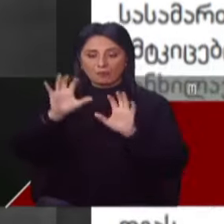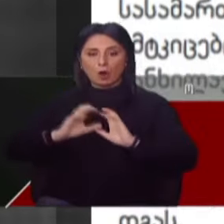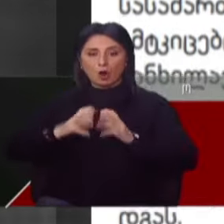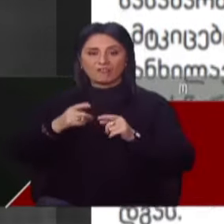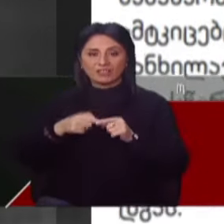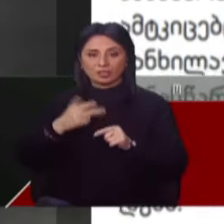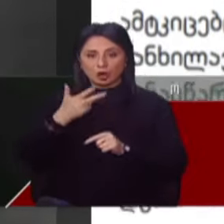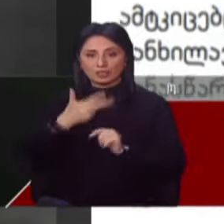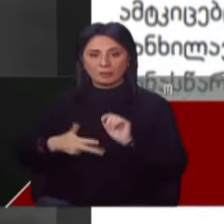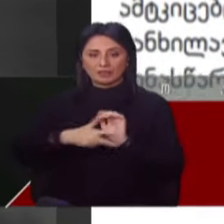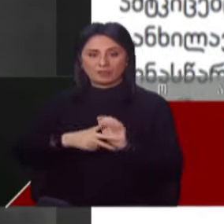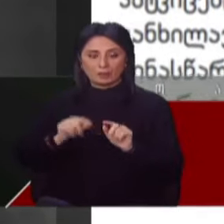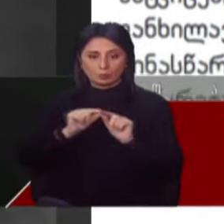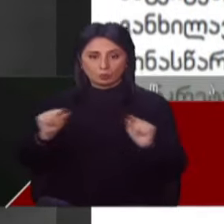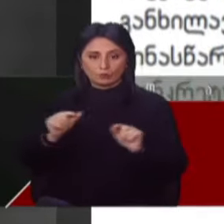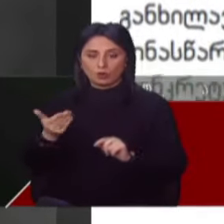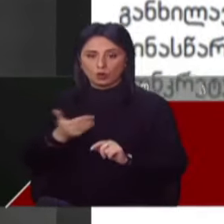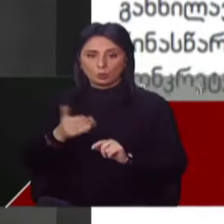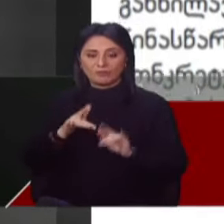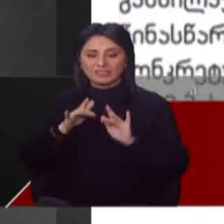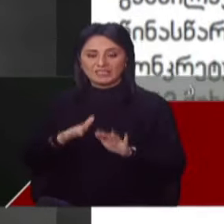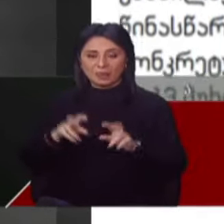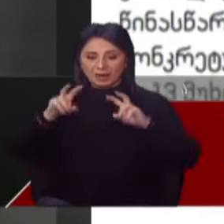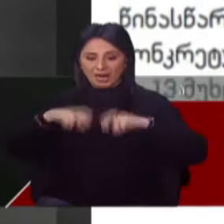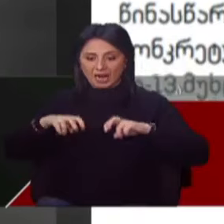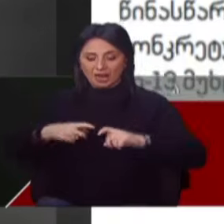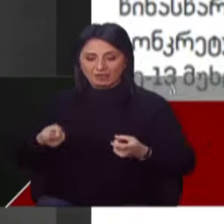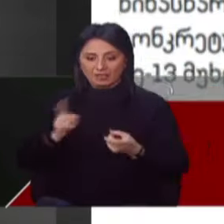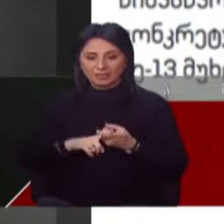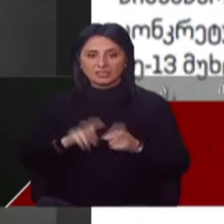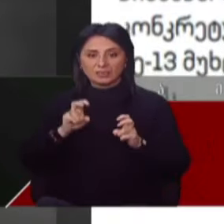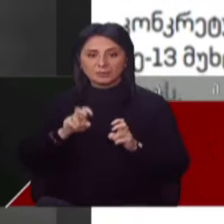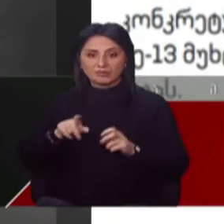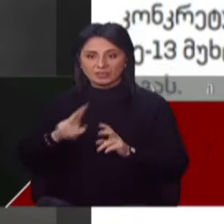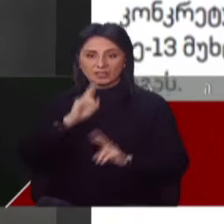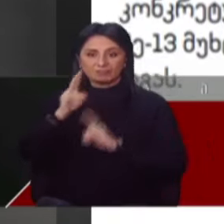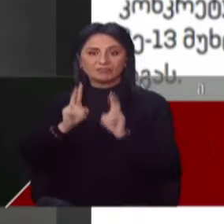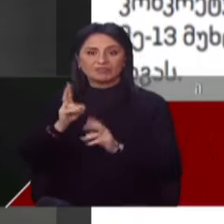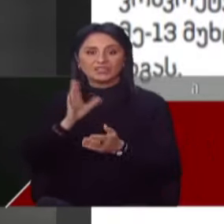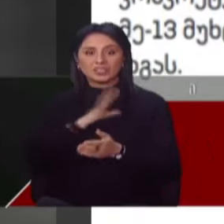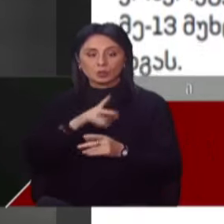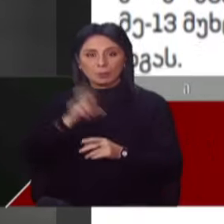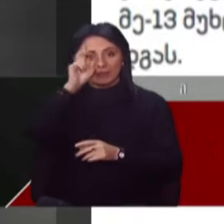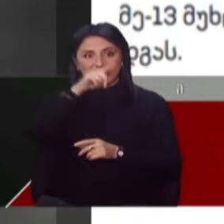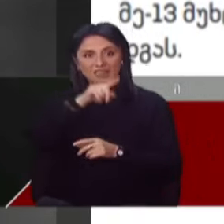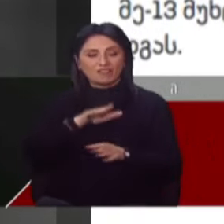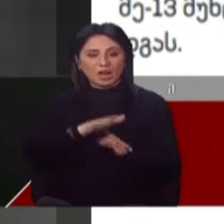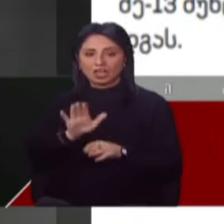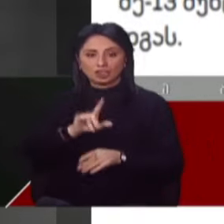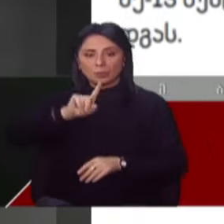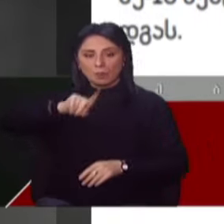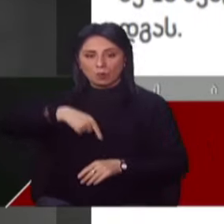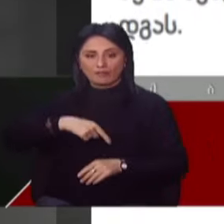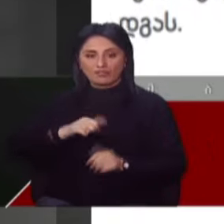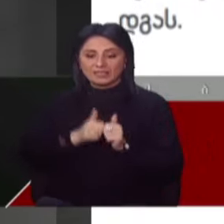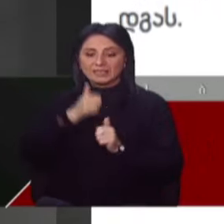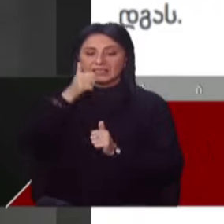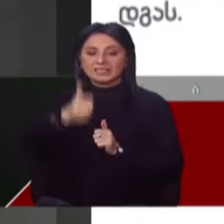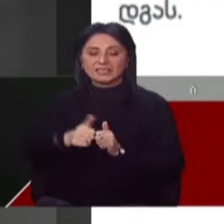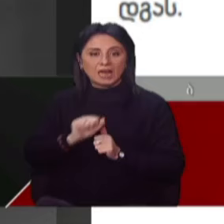კონვენციის 38-მე მუხლი, რომელიც საქმის განხილვას ეხება. კერძოდ აპლიკანტები ამტკიცებდნენ, რომ მთავრობა არ შეასრულა მოვალეობა და